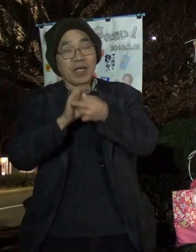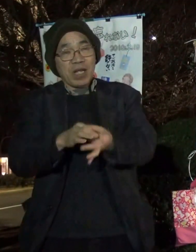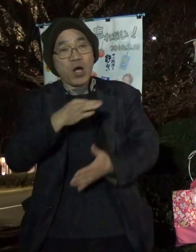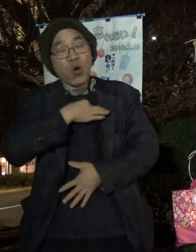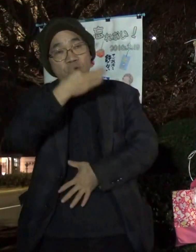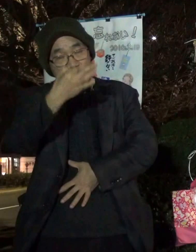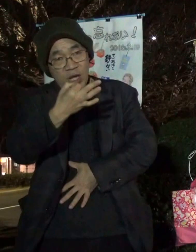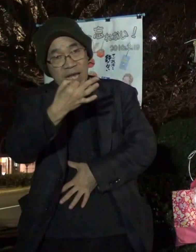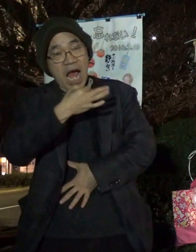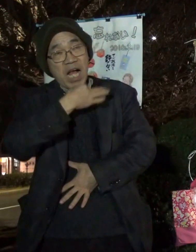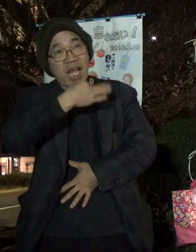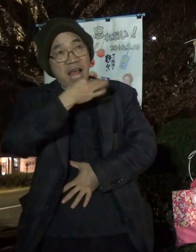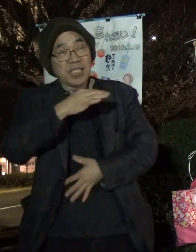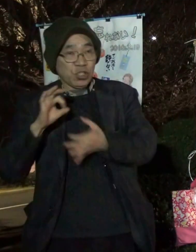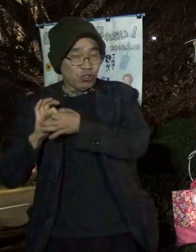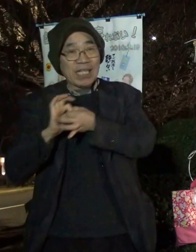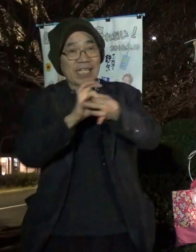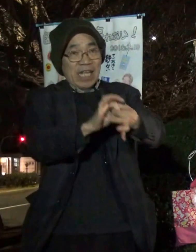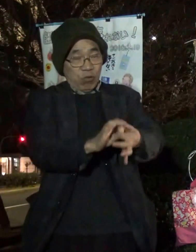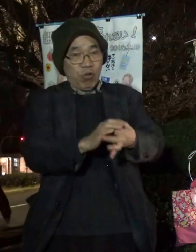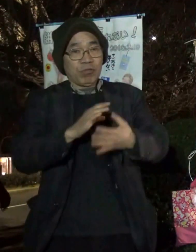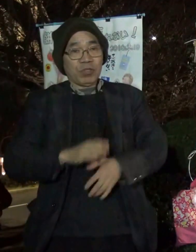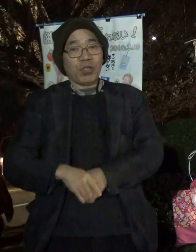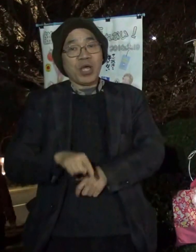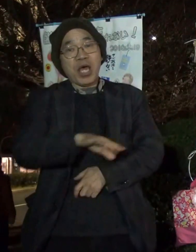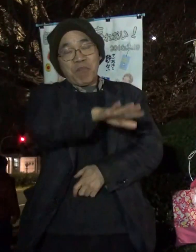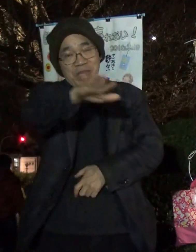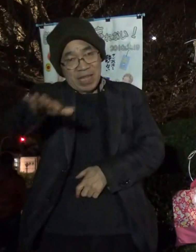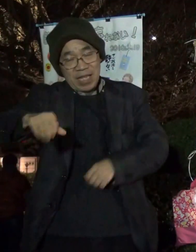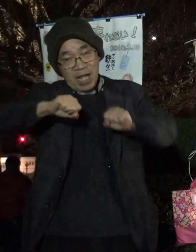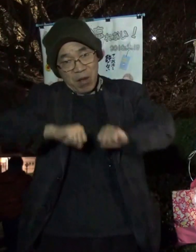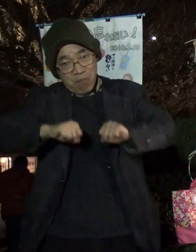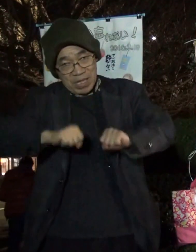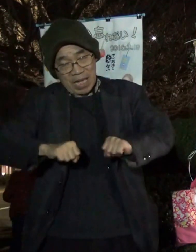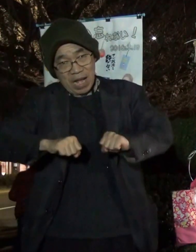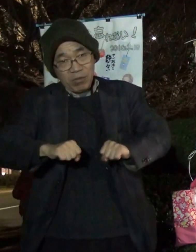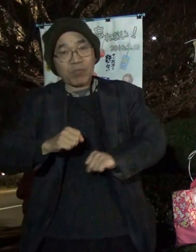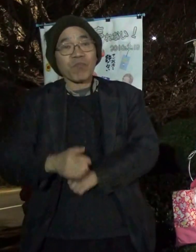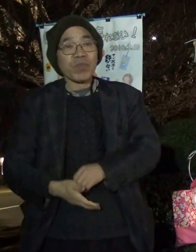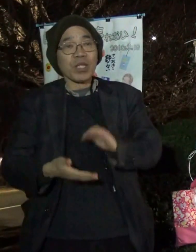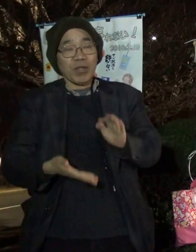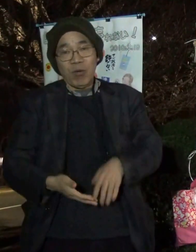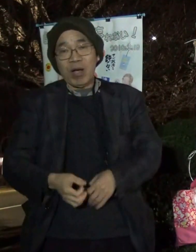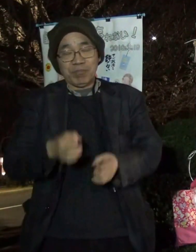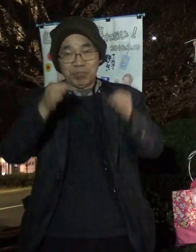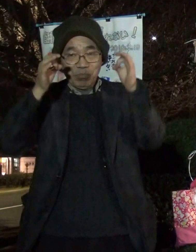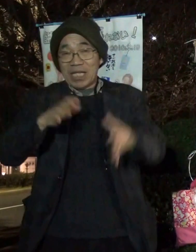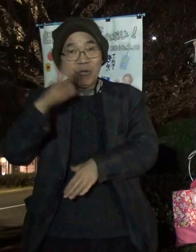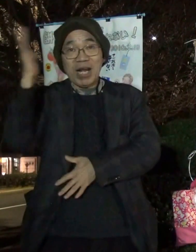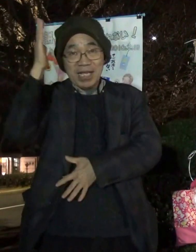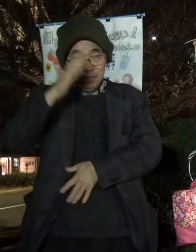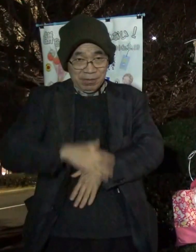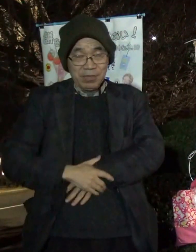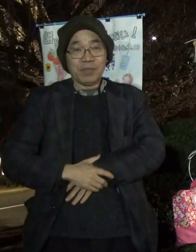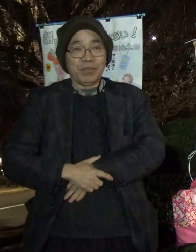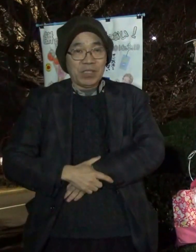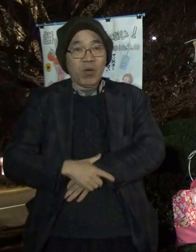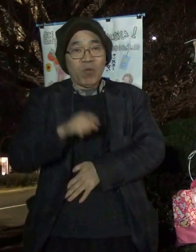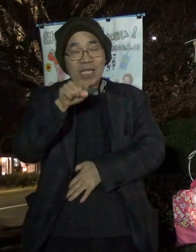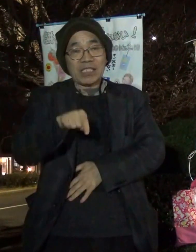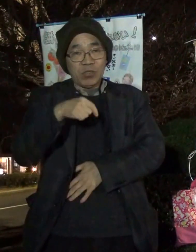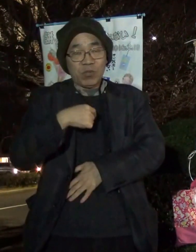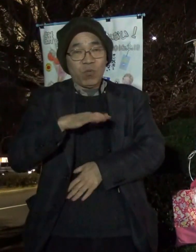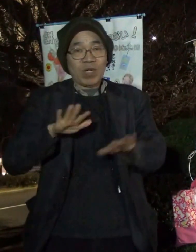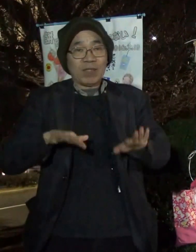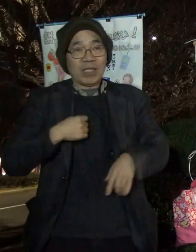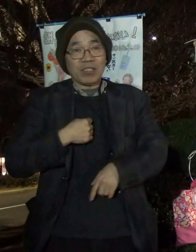上げ続けてきたこと、ここに集ってみんなで頑張ったことは何一つ無駄じゃなかったってことが私は今日は本